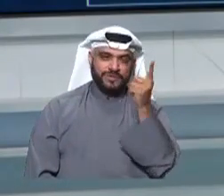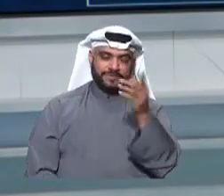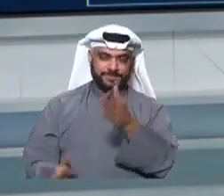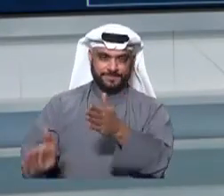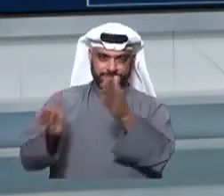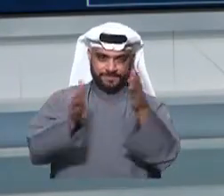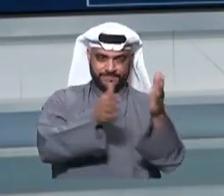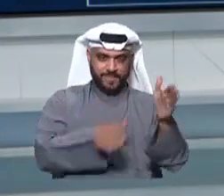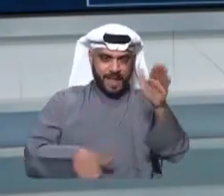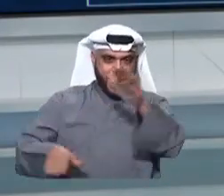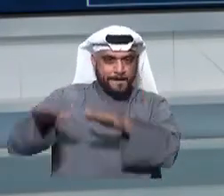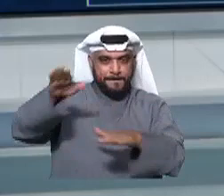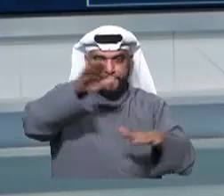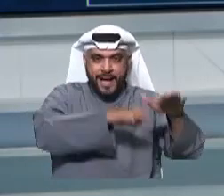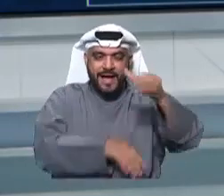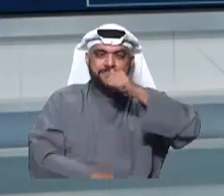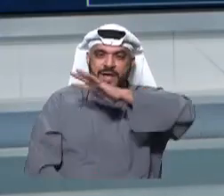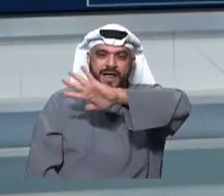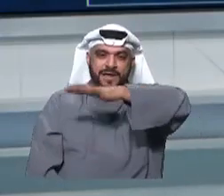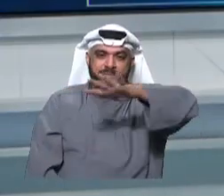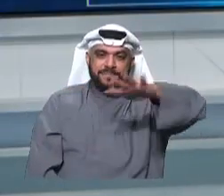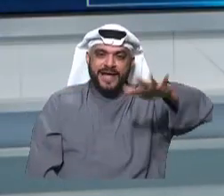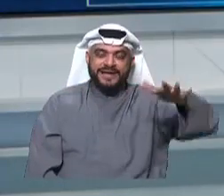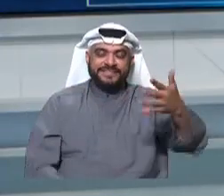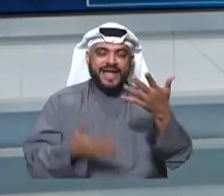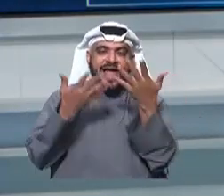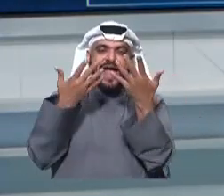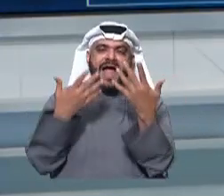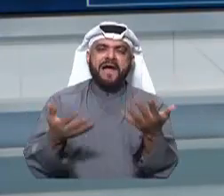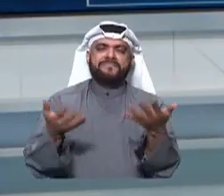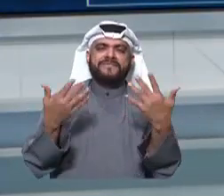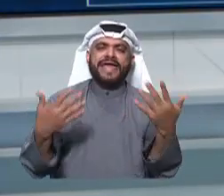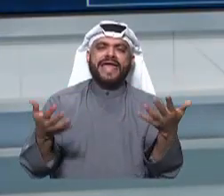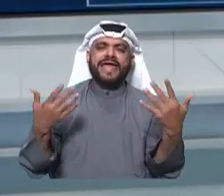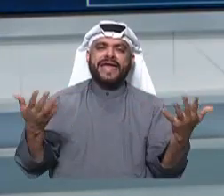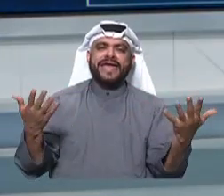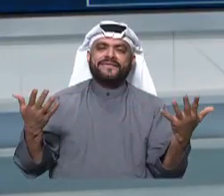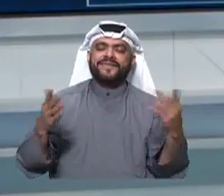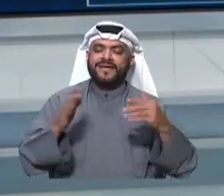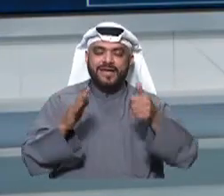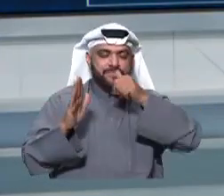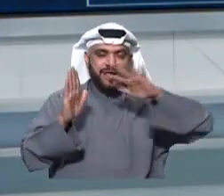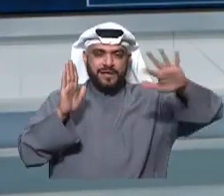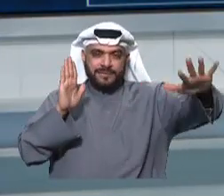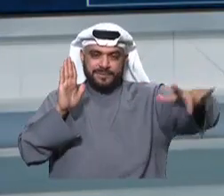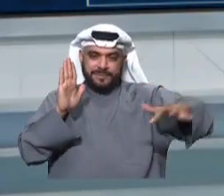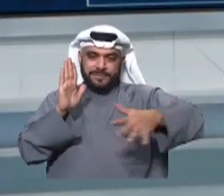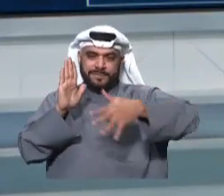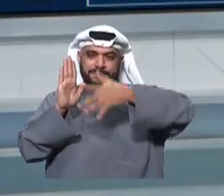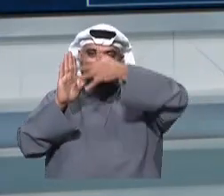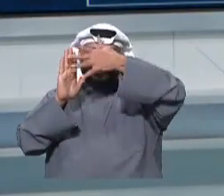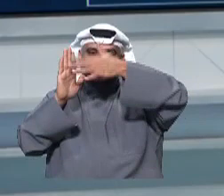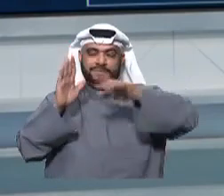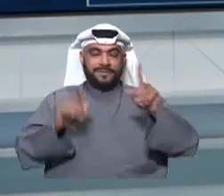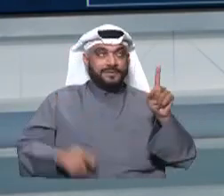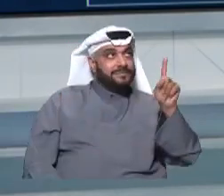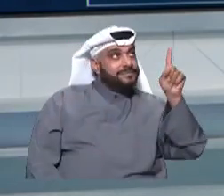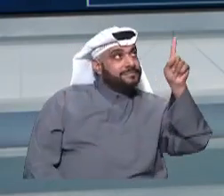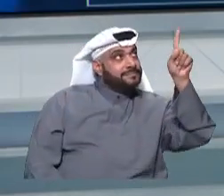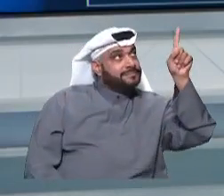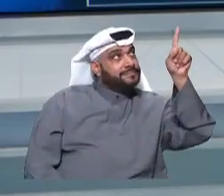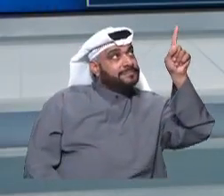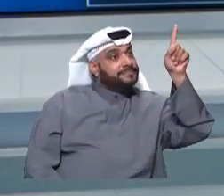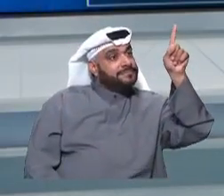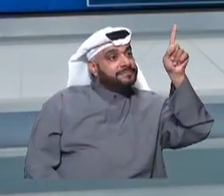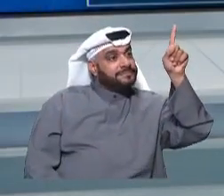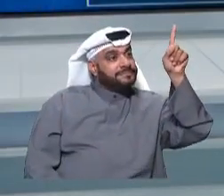الساعة. البحر خلال نهار يوم الغد راح يكون خفيف إلى معتدل الموج، يصل ارتفاع الموج في فترة النهار ما بين 2 إلى 5